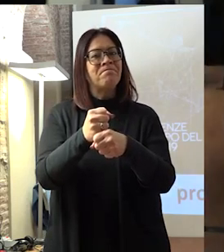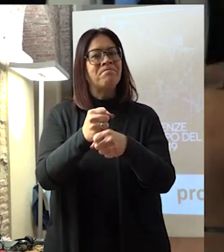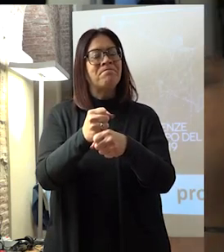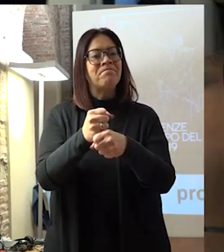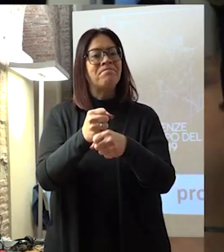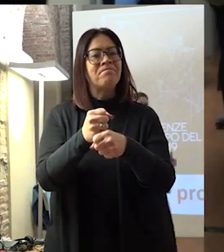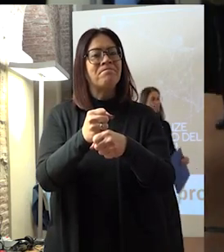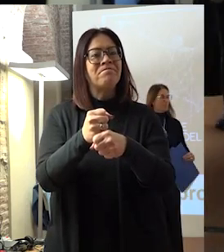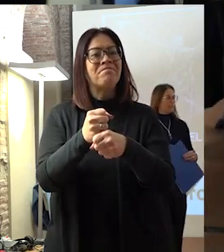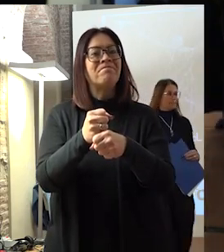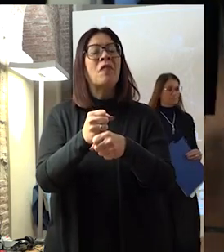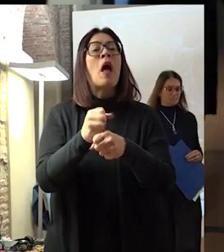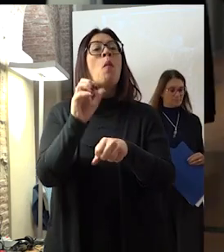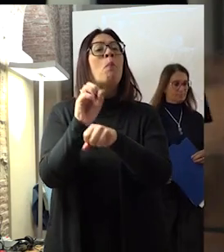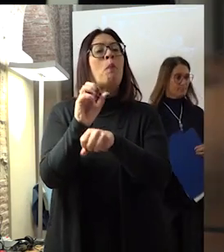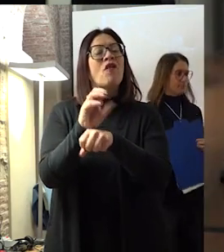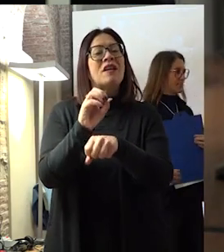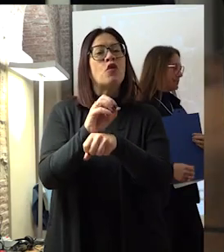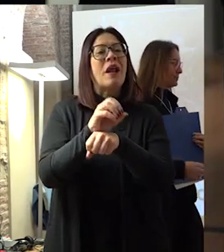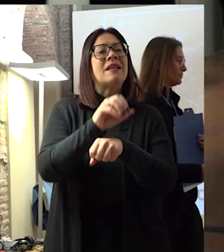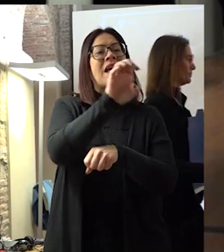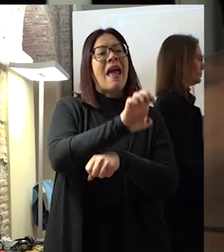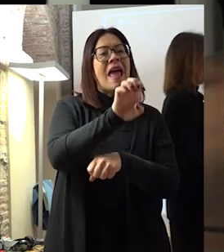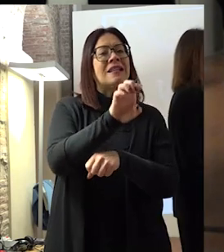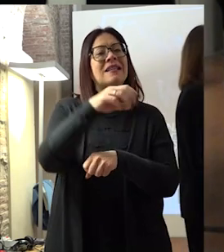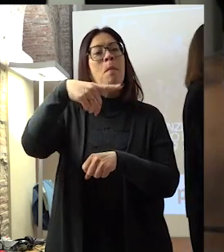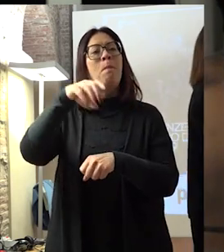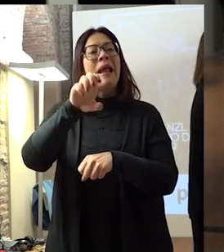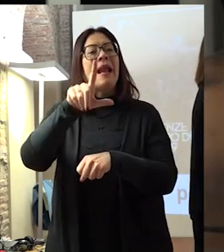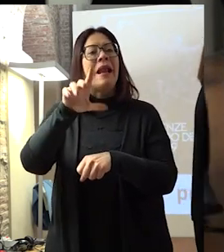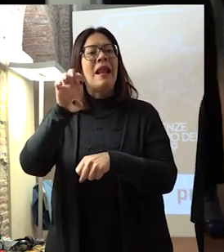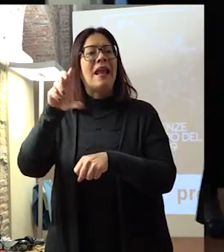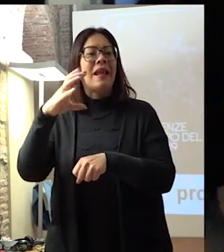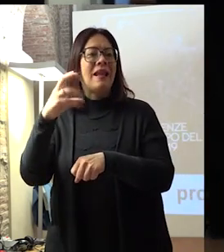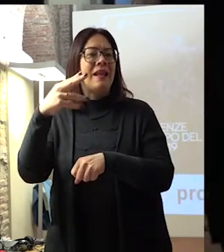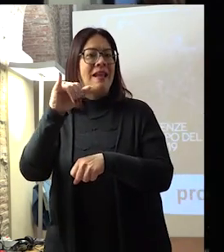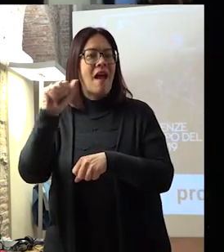a Enza Pennecchia, alla professoressa Enza Pennecchia e buon lavoro per la giornata.